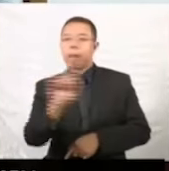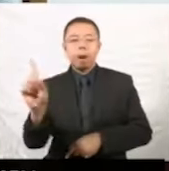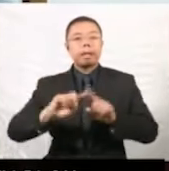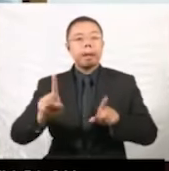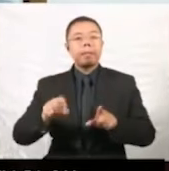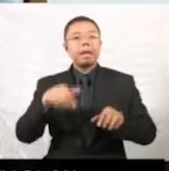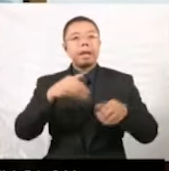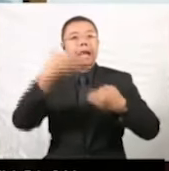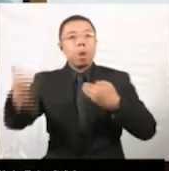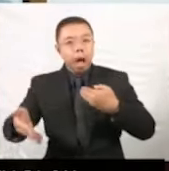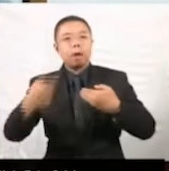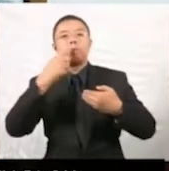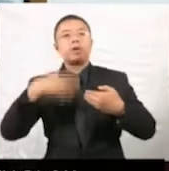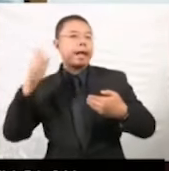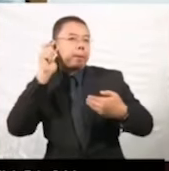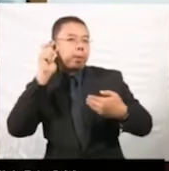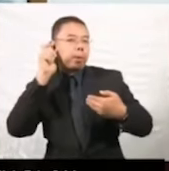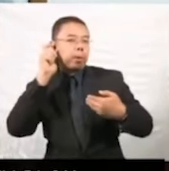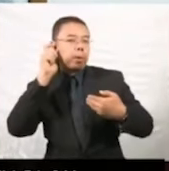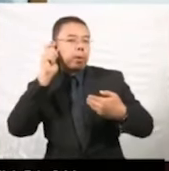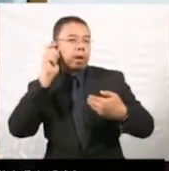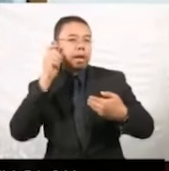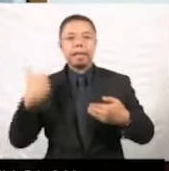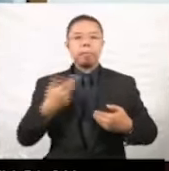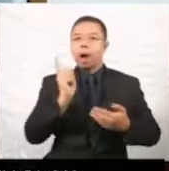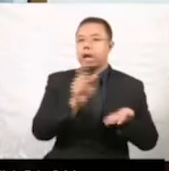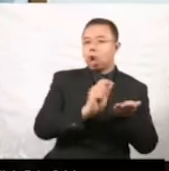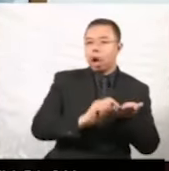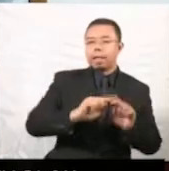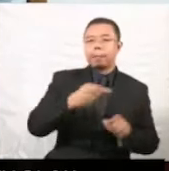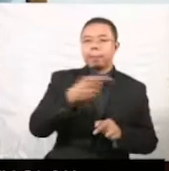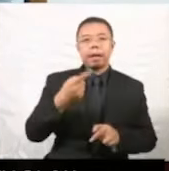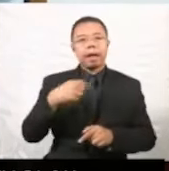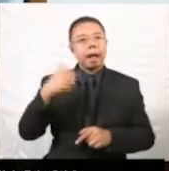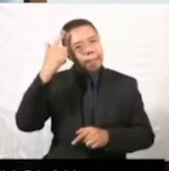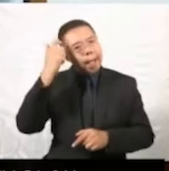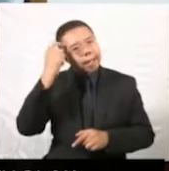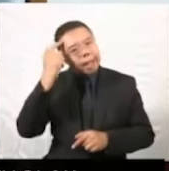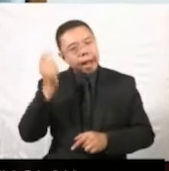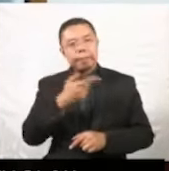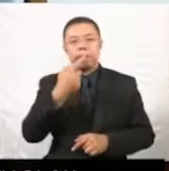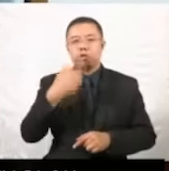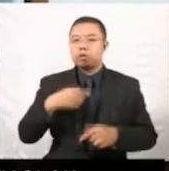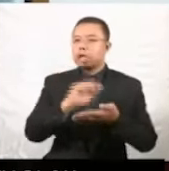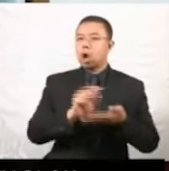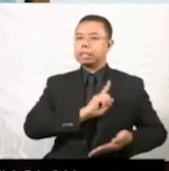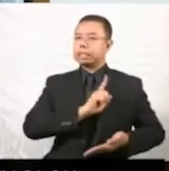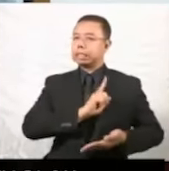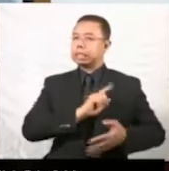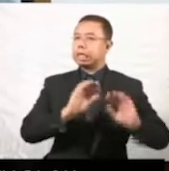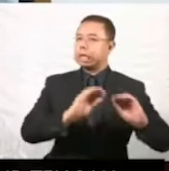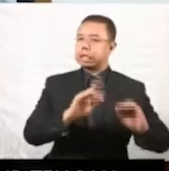luar punya HP mereka tidak ingin punya sekolah tapi mereka berpendidikan mereka punya sekolah sendiri